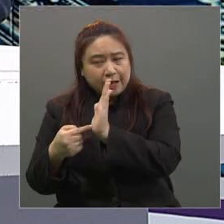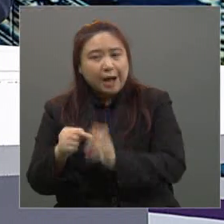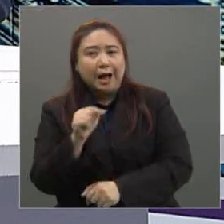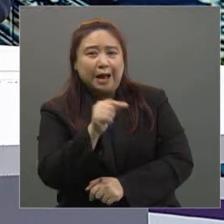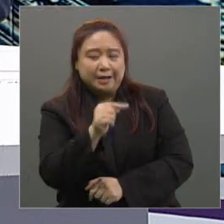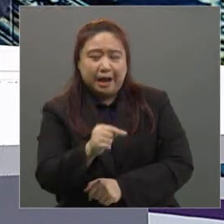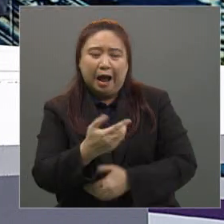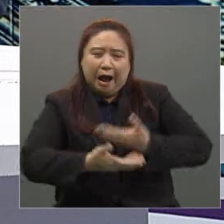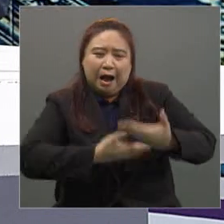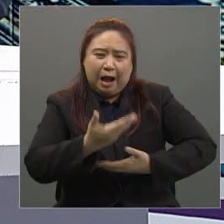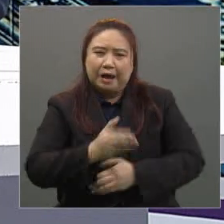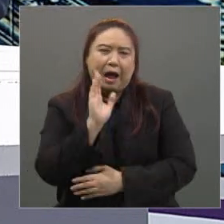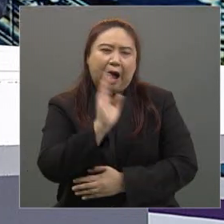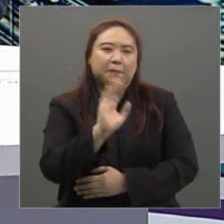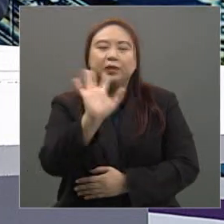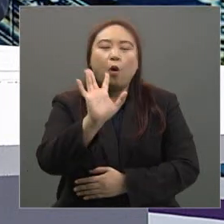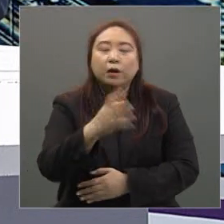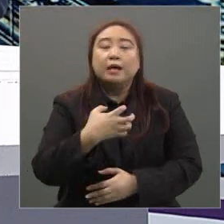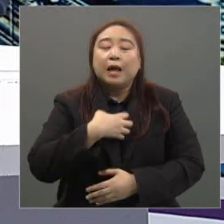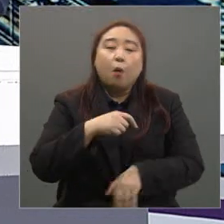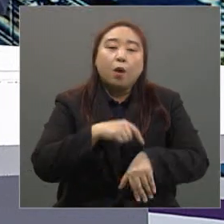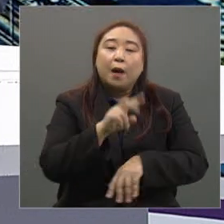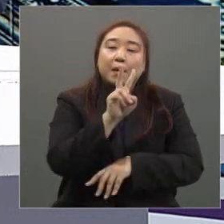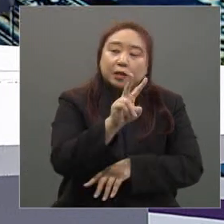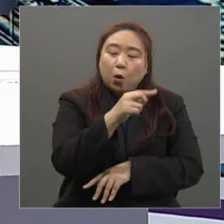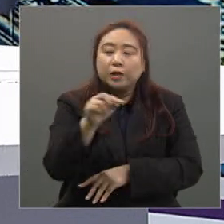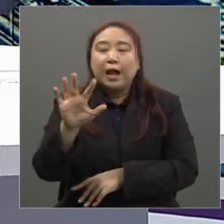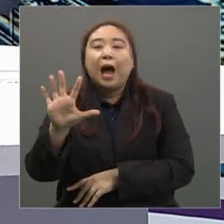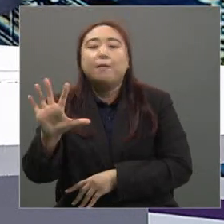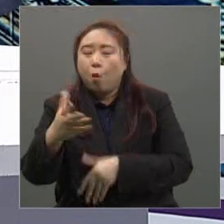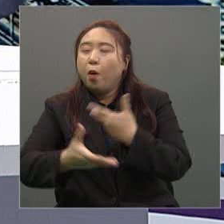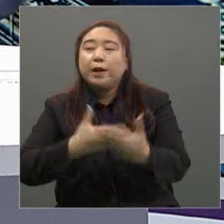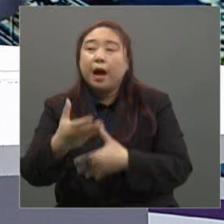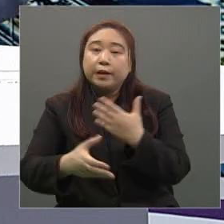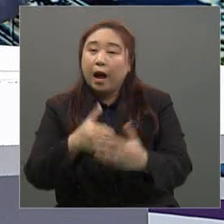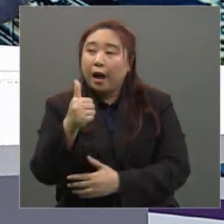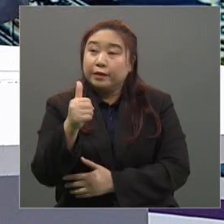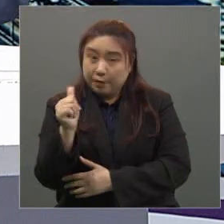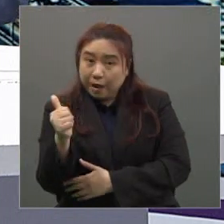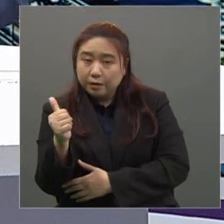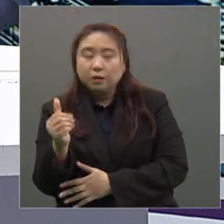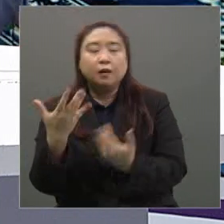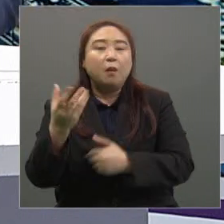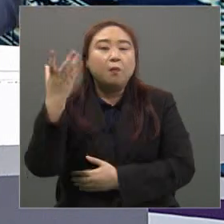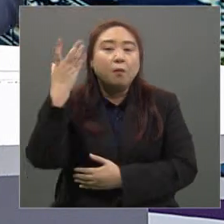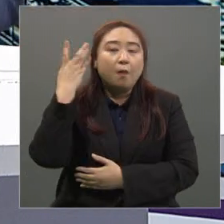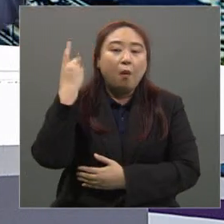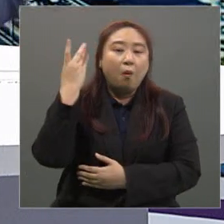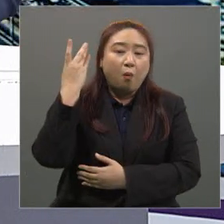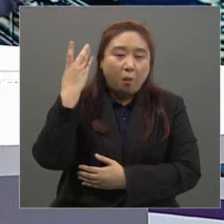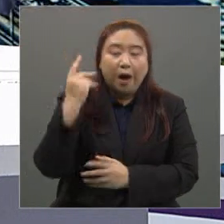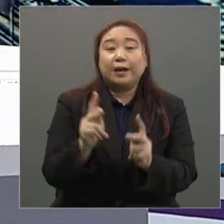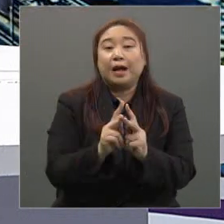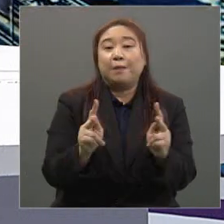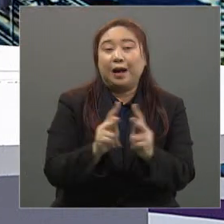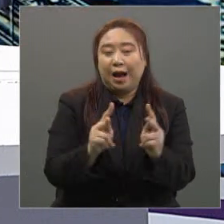ในตรงนี้ยสามารถขายได้ยาว14:00น- 17:00นก็สามารถขายเครื่อง่มแอลกอฮอล์ได้แต่ว่าอย่างไรก็ตามเมื่อวานนี้ครับคณะกรรมการ